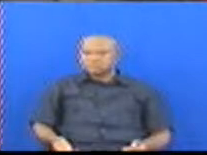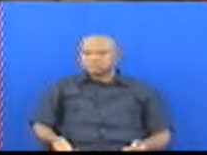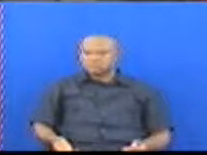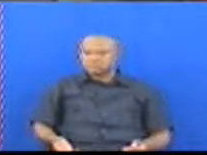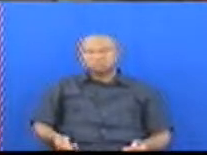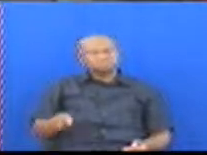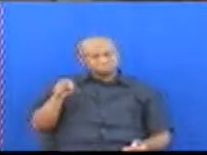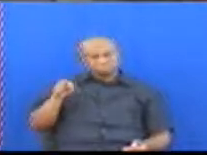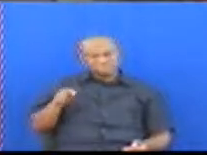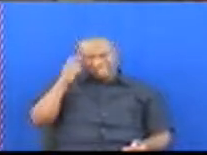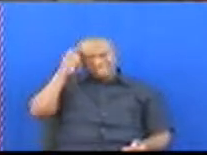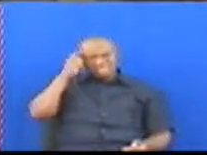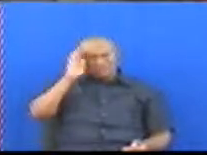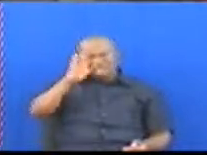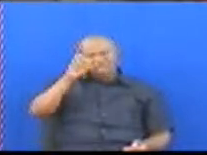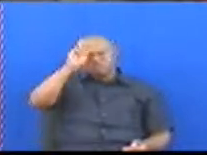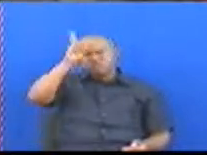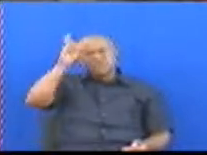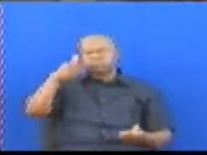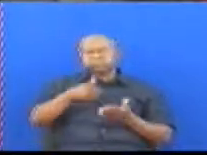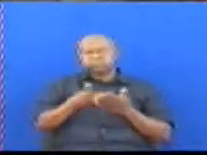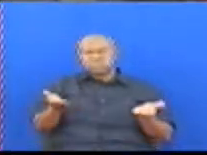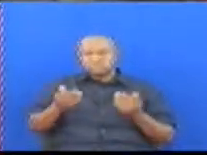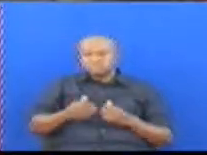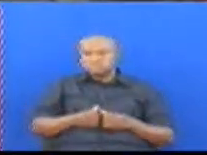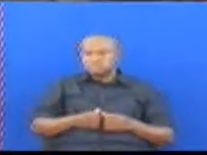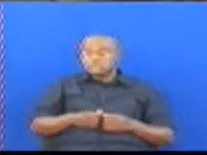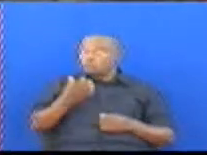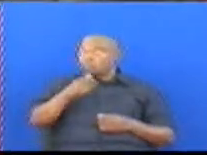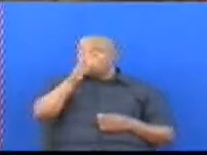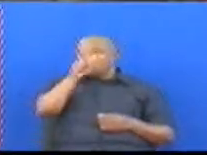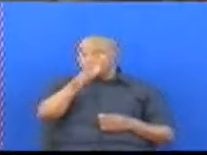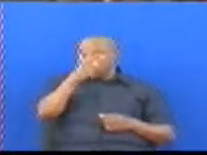dhana yenyewe, sielewi vizuri, kwa sababu aliyetonda kosa